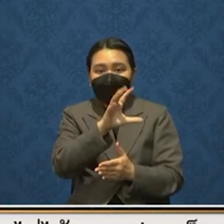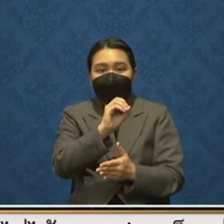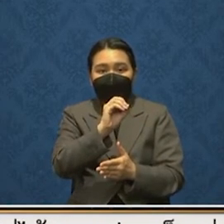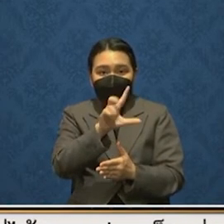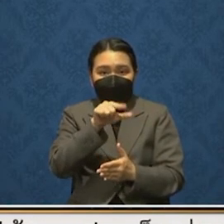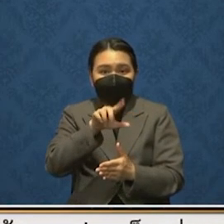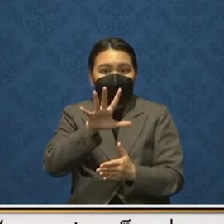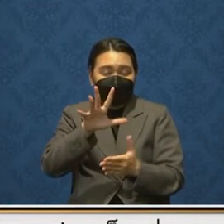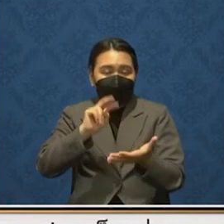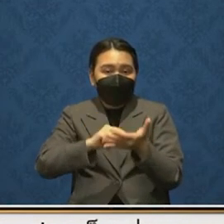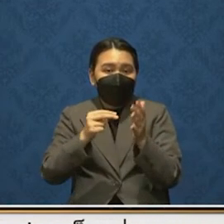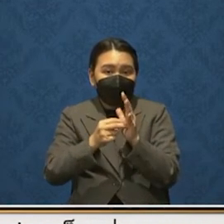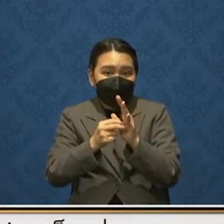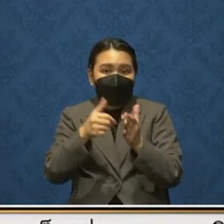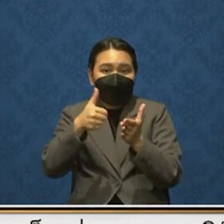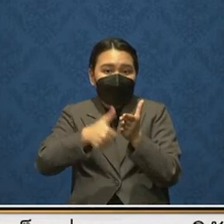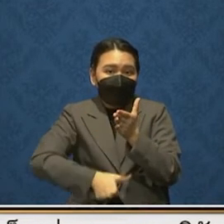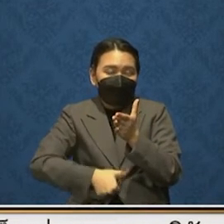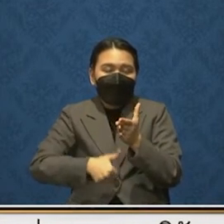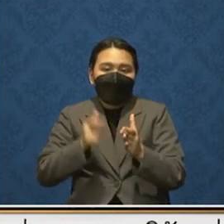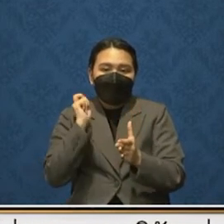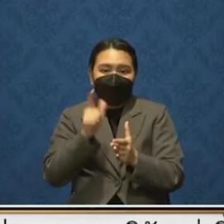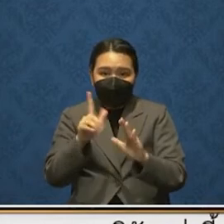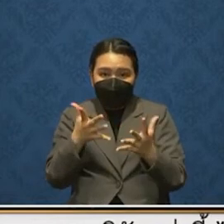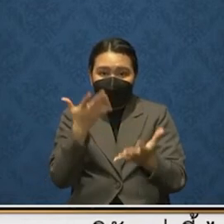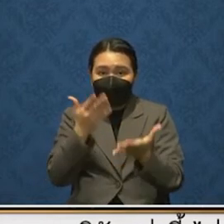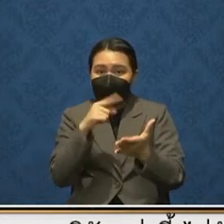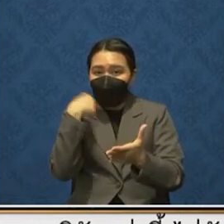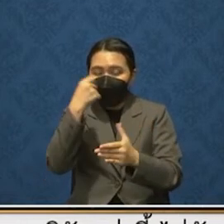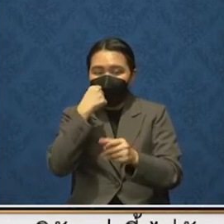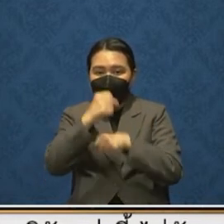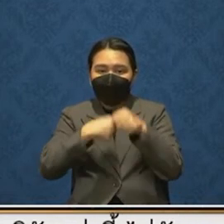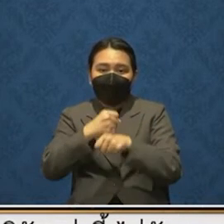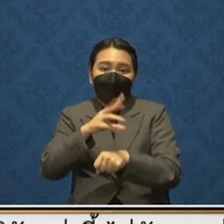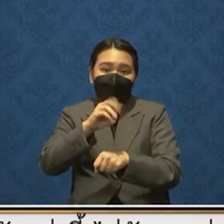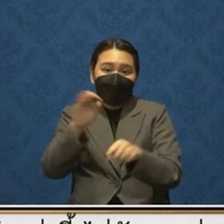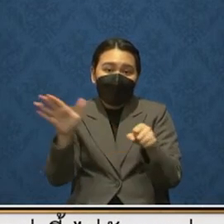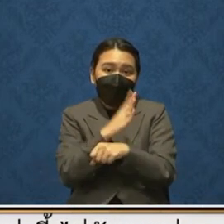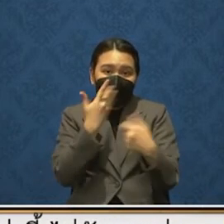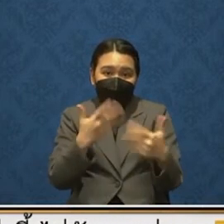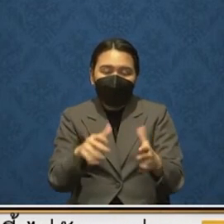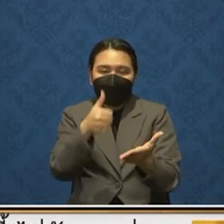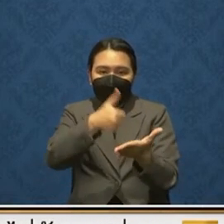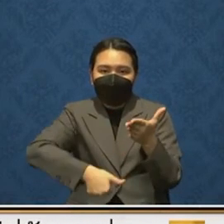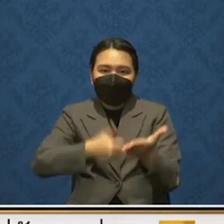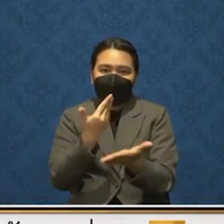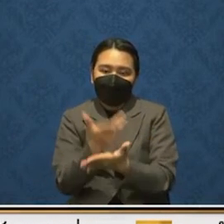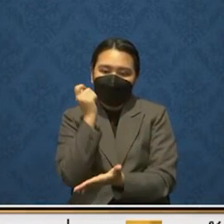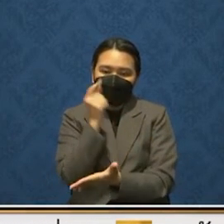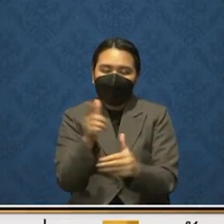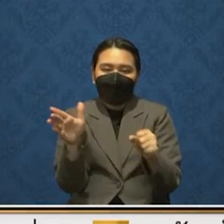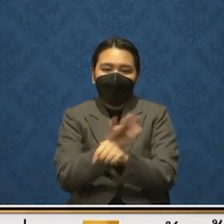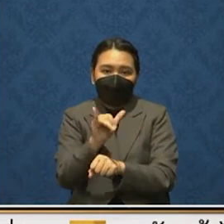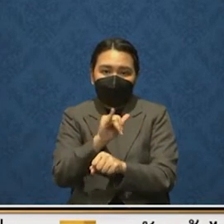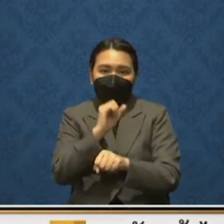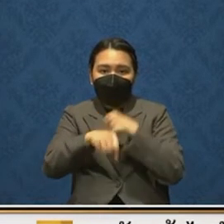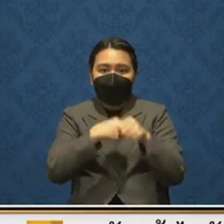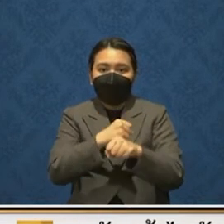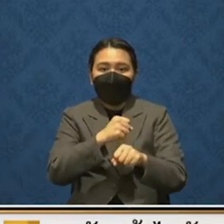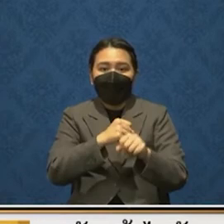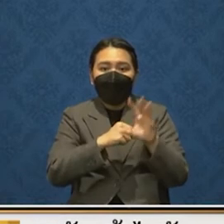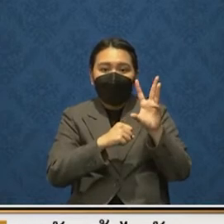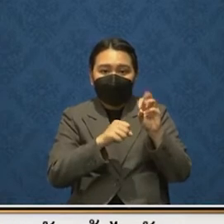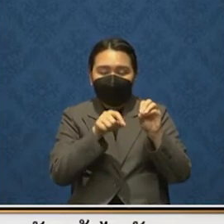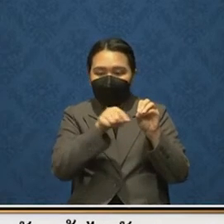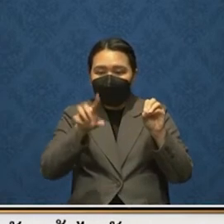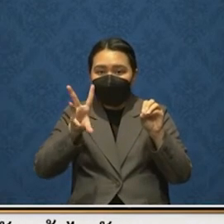ียนอายุไปแล้วนะครับกระเซีนอไปแล้วนี่มนก็ยไม่หมดนะครัอายุ 60 ปีถ 69 ปี